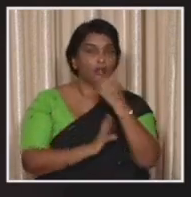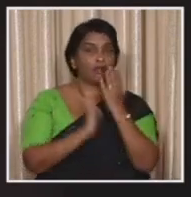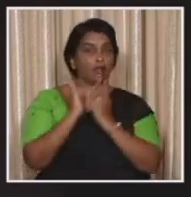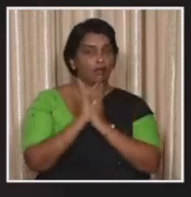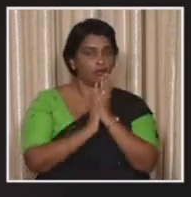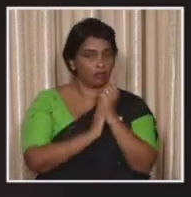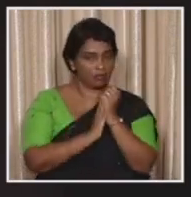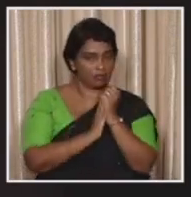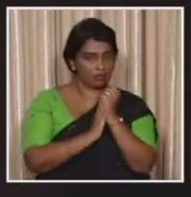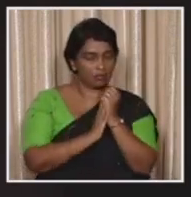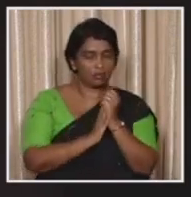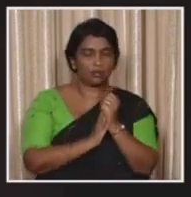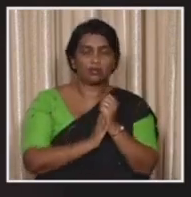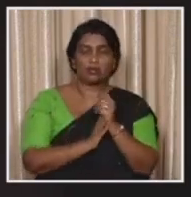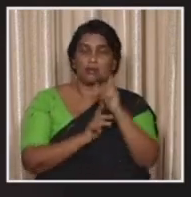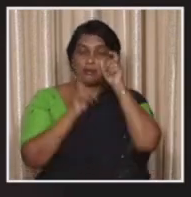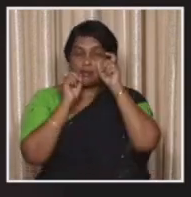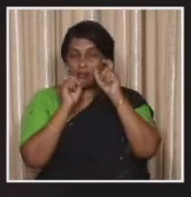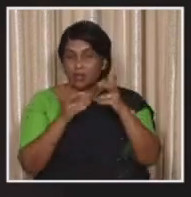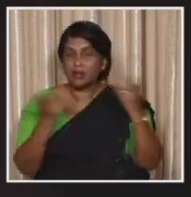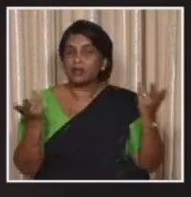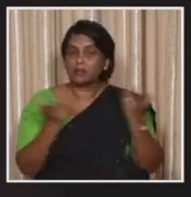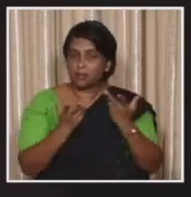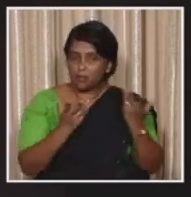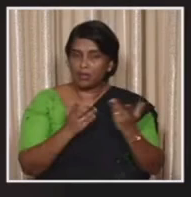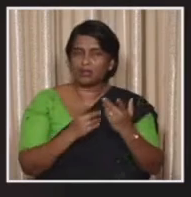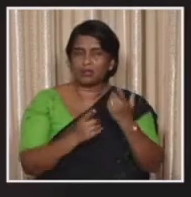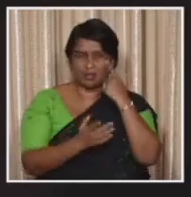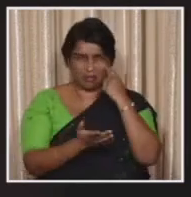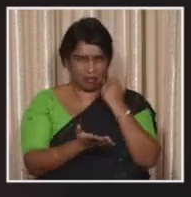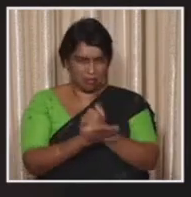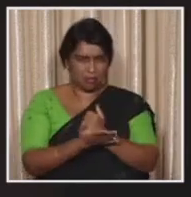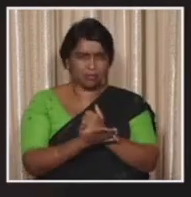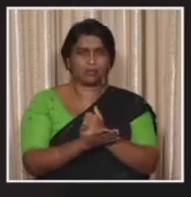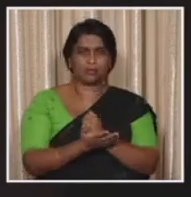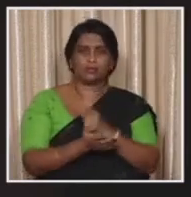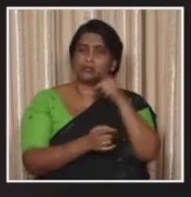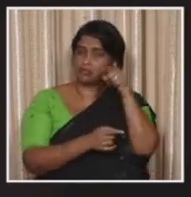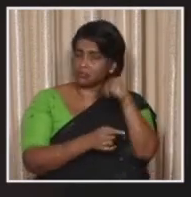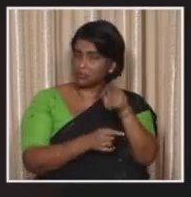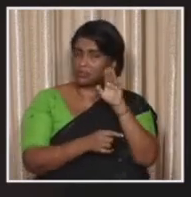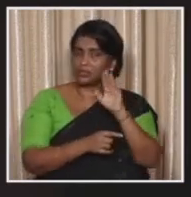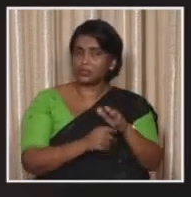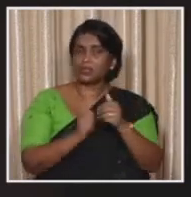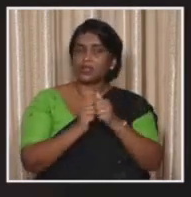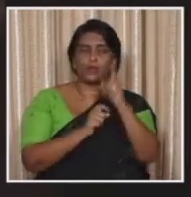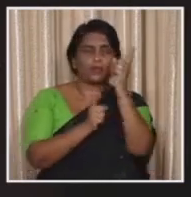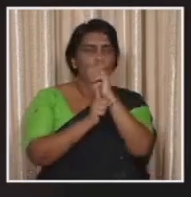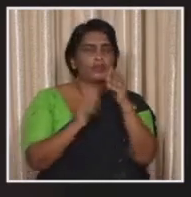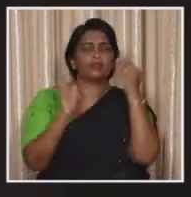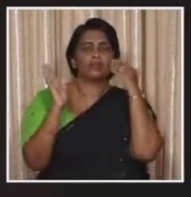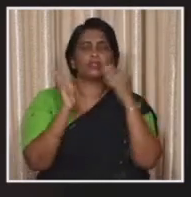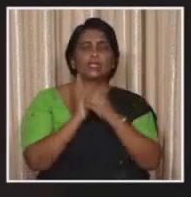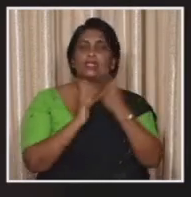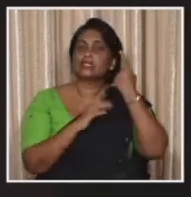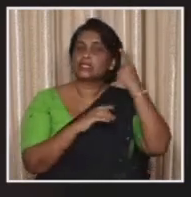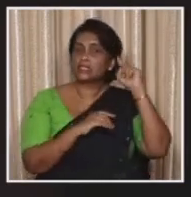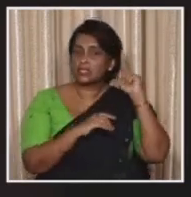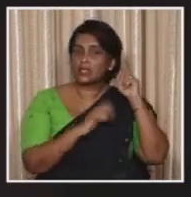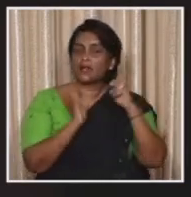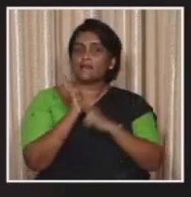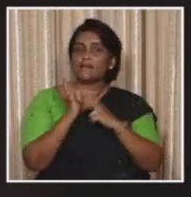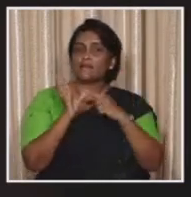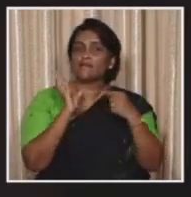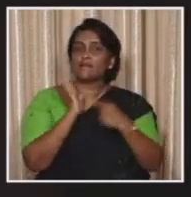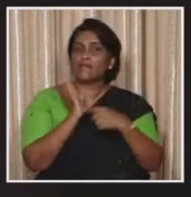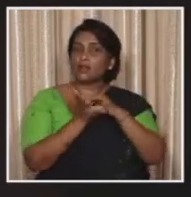අයිතිය බලාගෙන ඉන්න බැරි නම් එක රිදෙනවනම් ඒ වෙනුවෙන් කරන්න තියෙන එකම දේ හරි ඊයේ වැට් එක